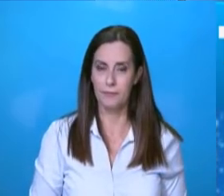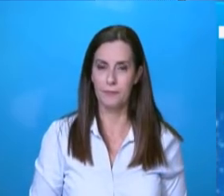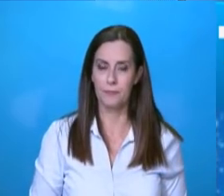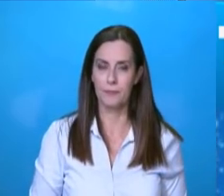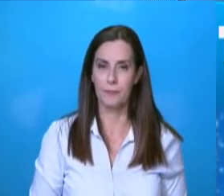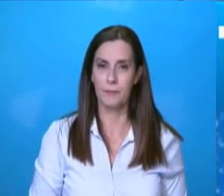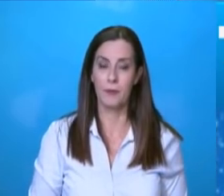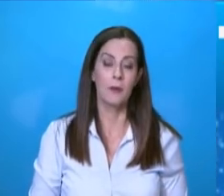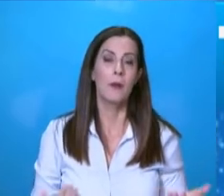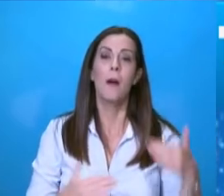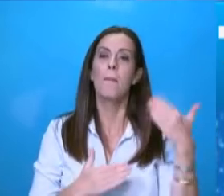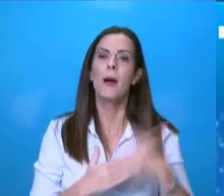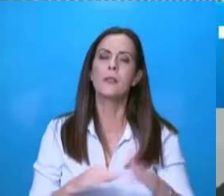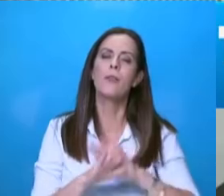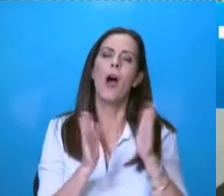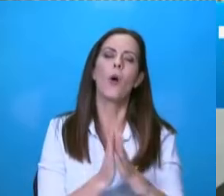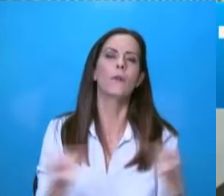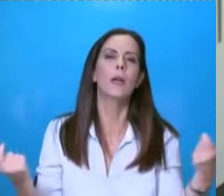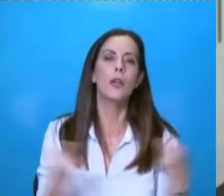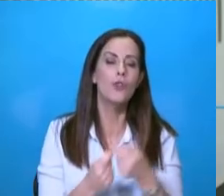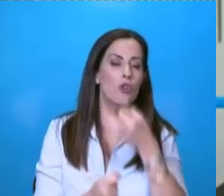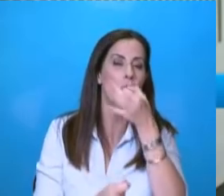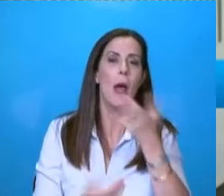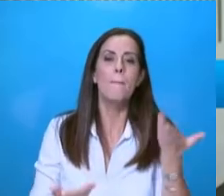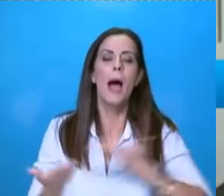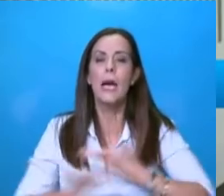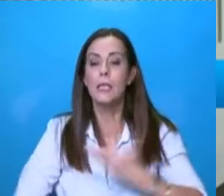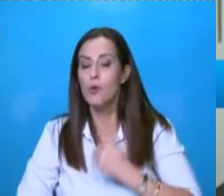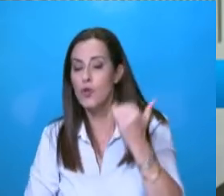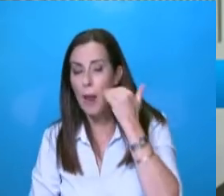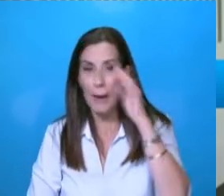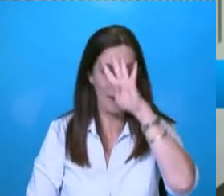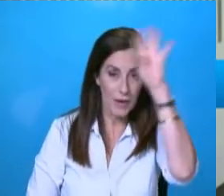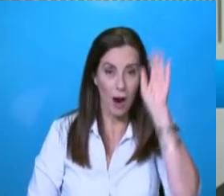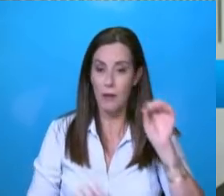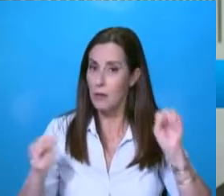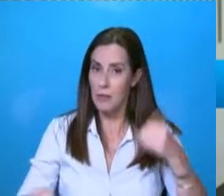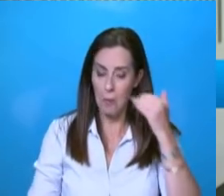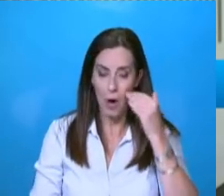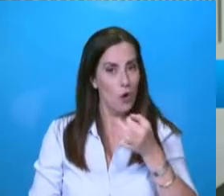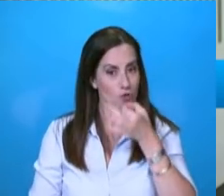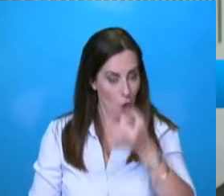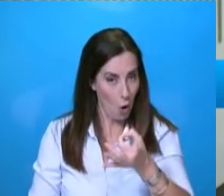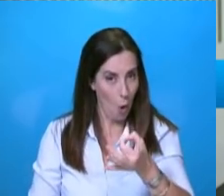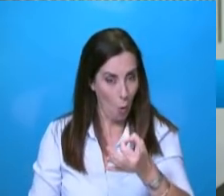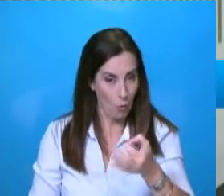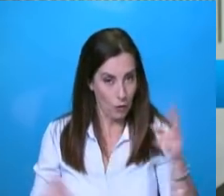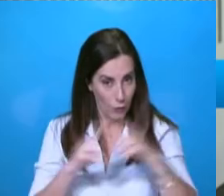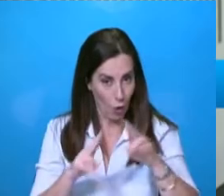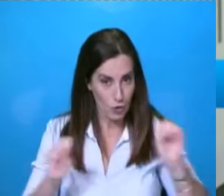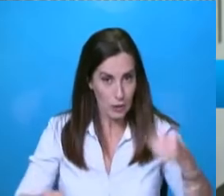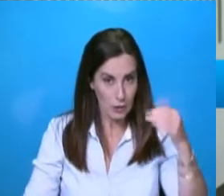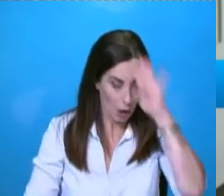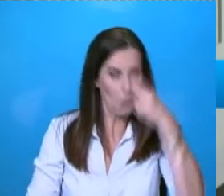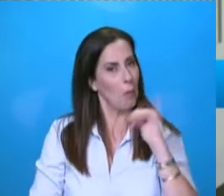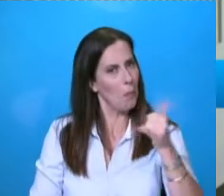כן, בסופו של דבר הכל סובב עכשיו סביב שאלת עתיד יחסי ארצות הברית איראן. הנשיא טראמפ נשאל על פגישה, הוא אומר שהדבר הזה הוא אפשרי,